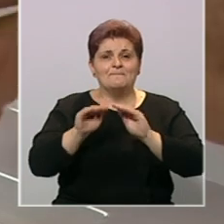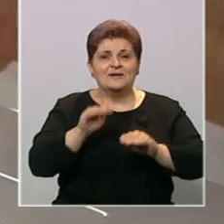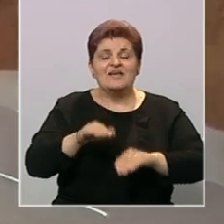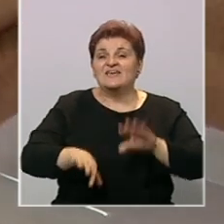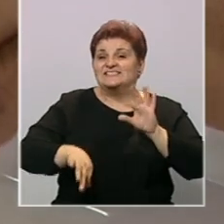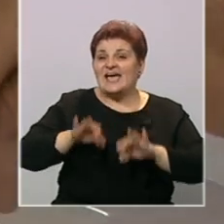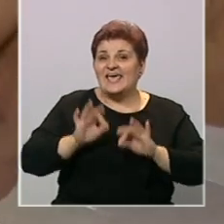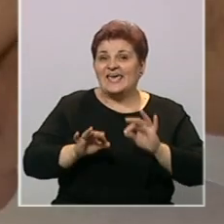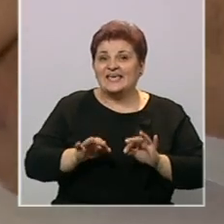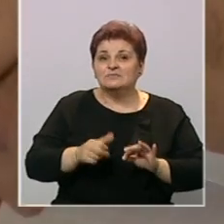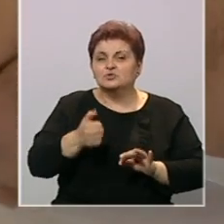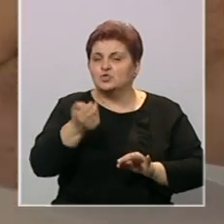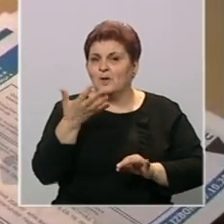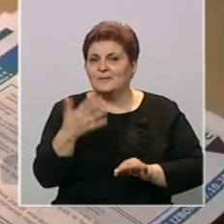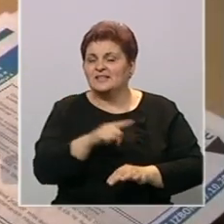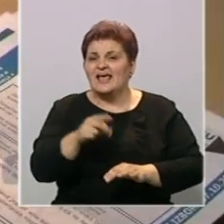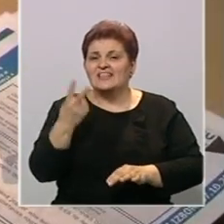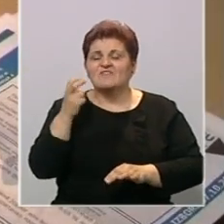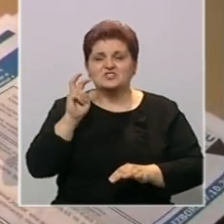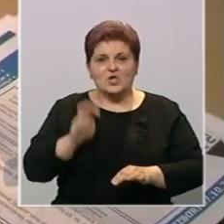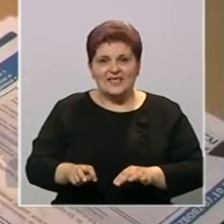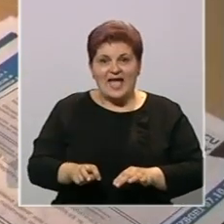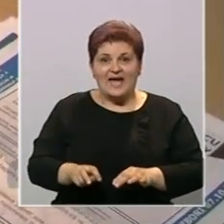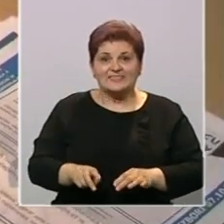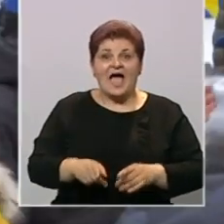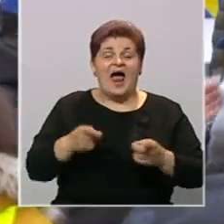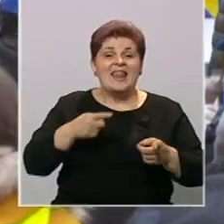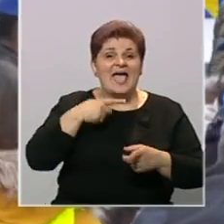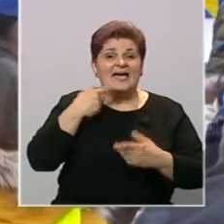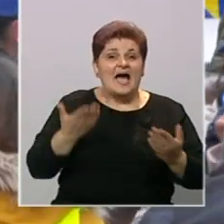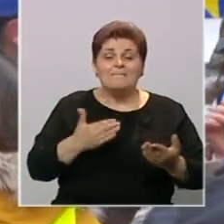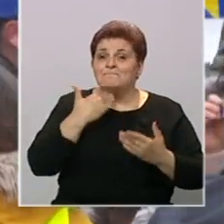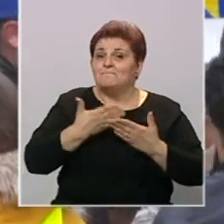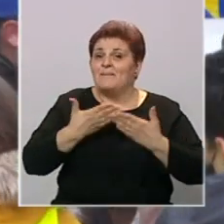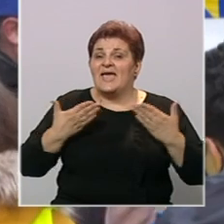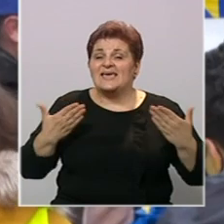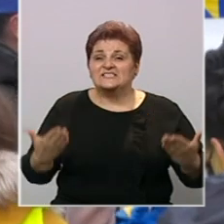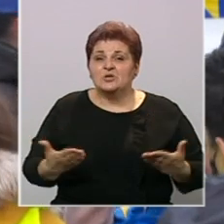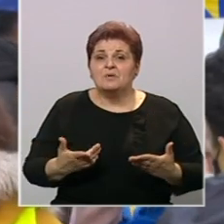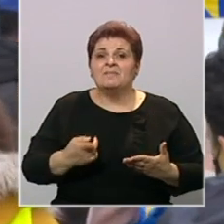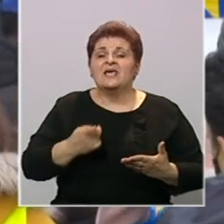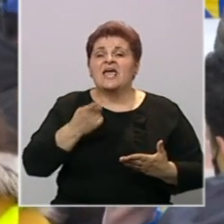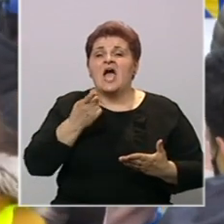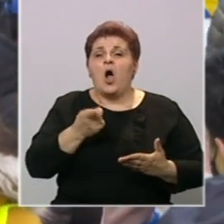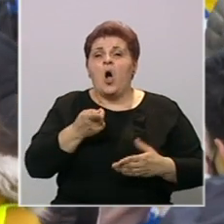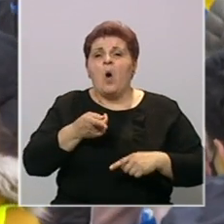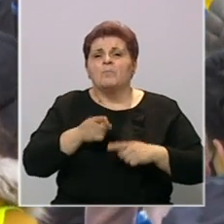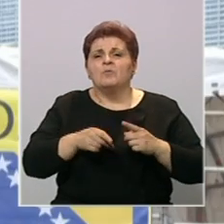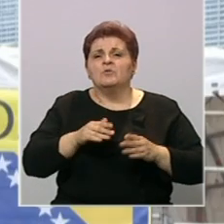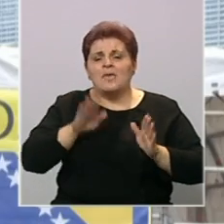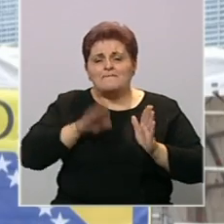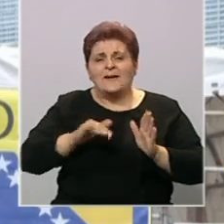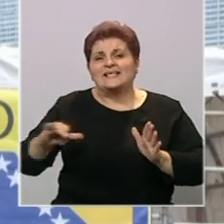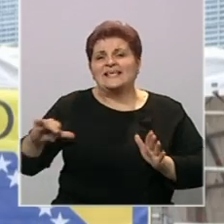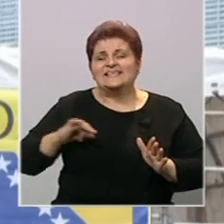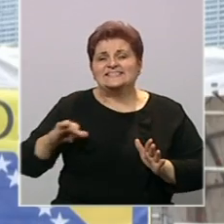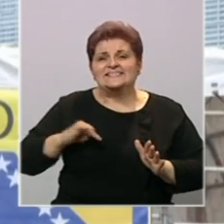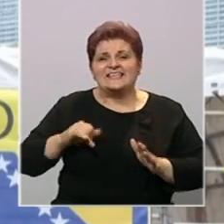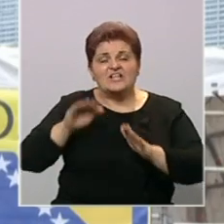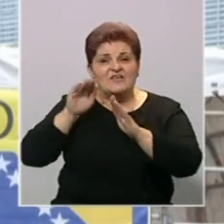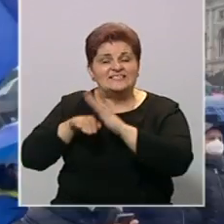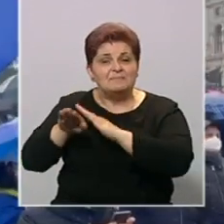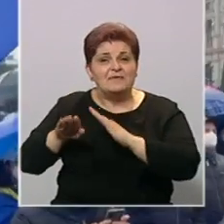izbore, između 150 i 200.000. Ali kako kažu, i bez obzira na trud brojnih aktivista iz godine u godinu, pada zainteresiranost